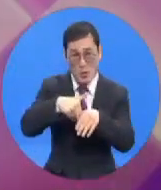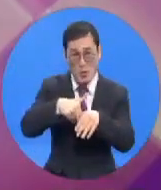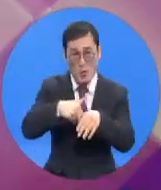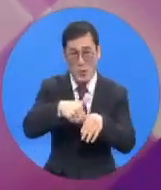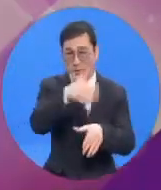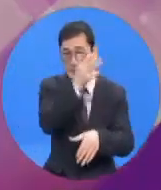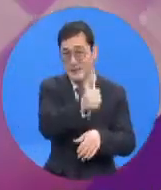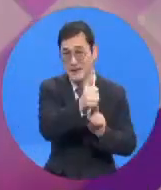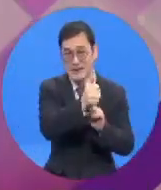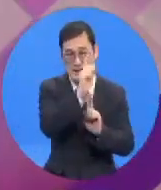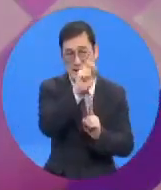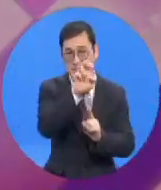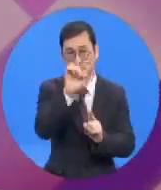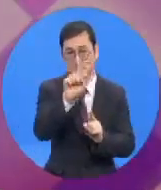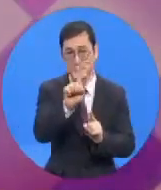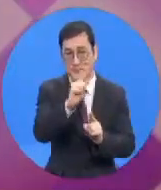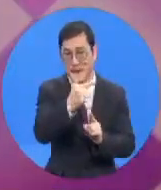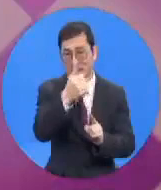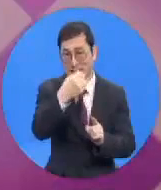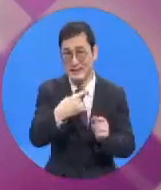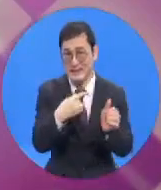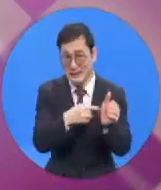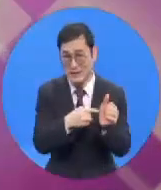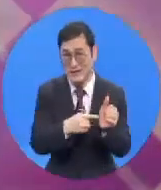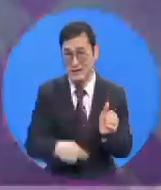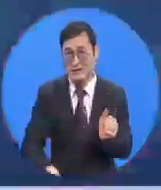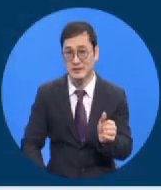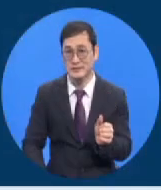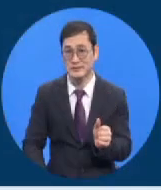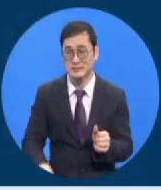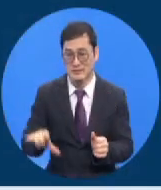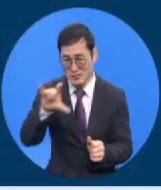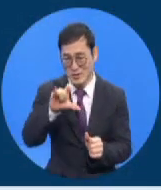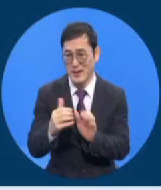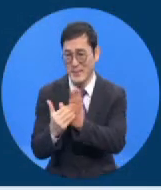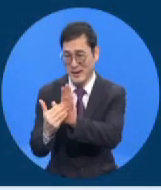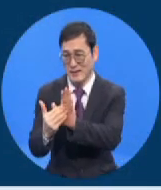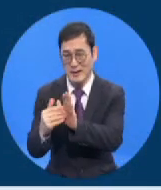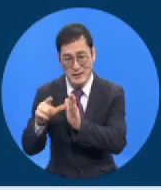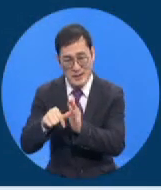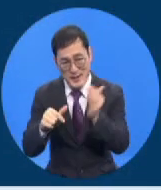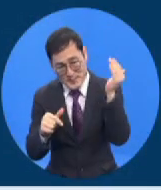혐의 관련해서 무죄를 받았습니다. 왜 그런지 보시죠.